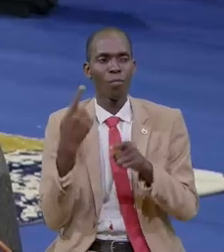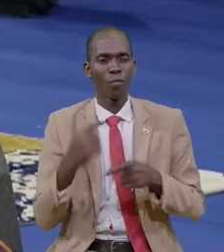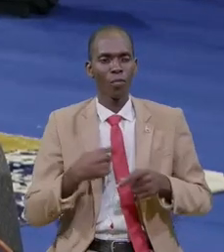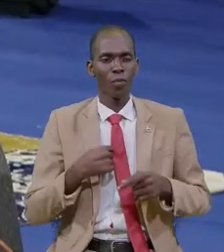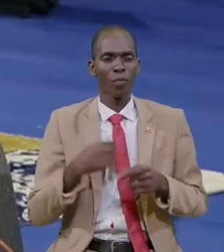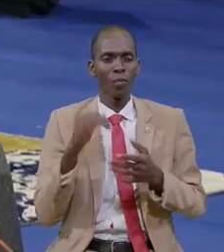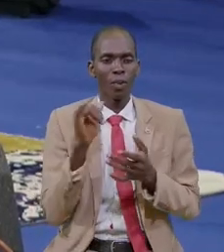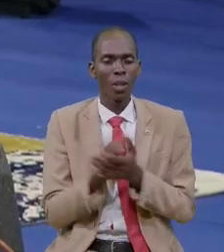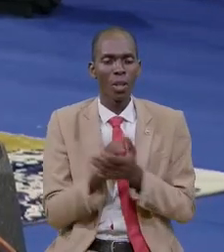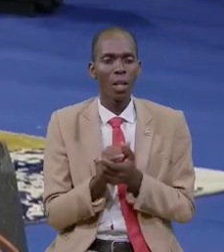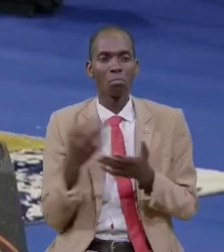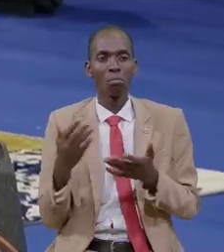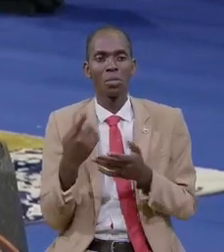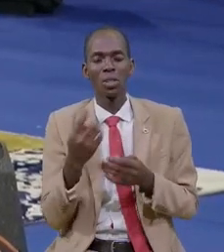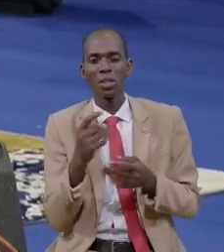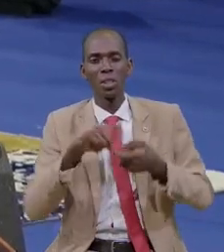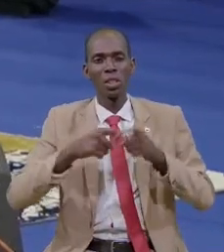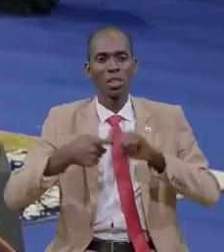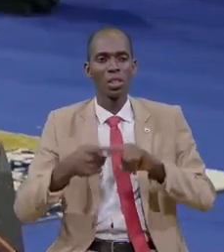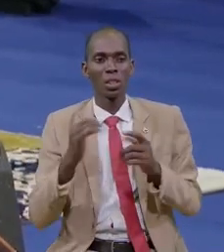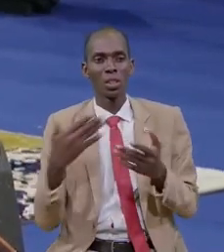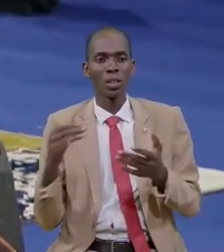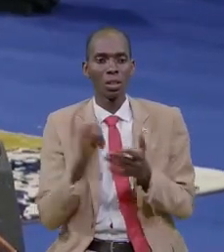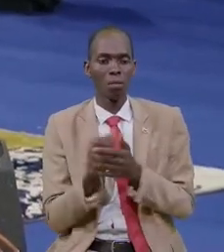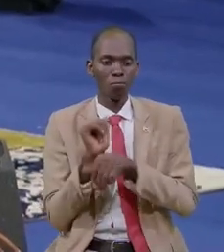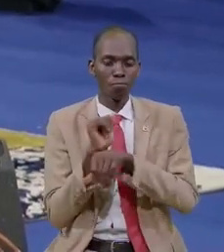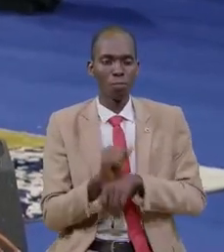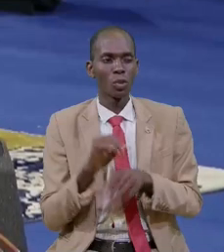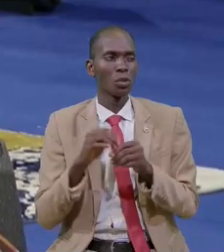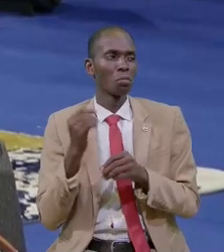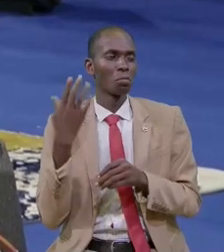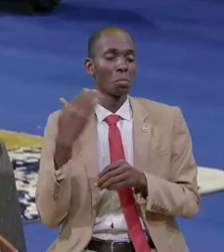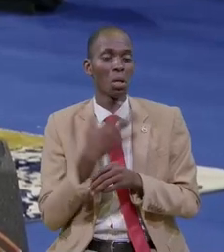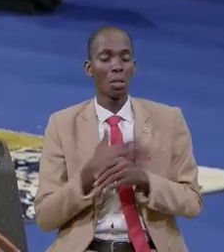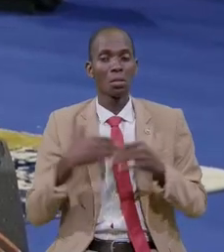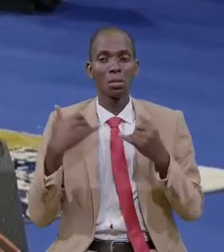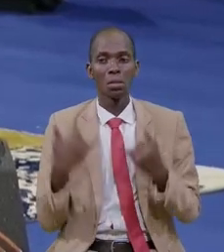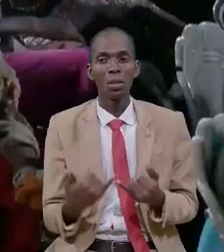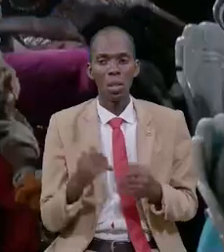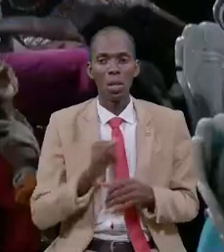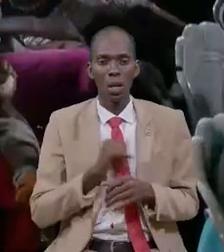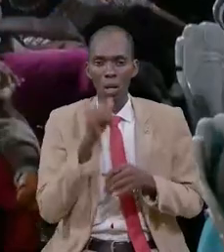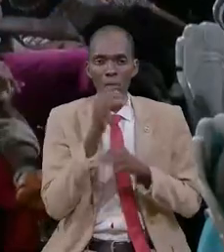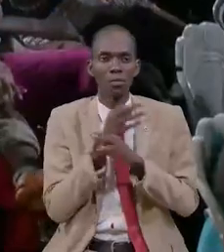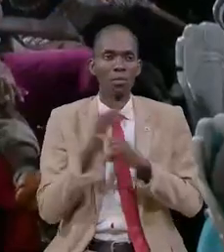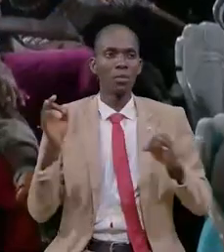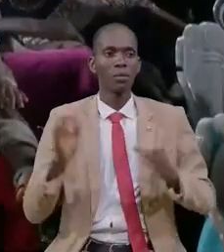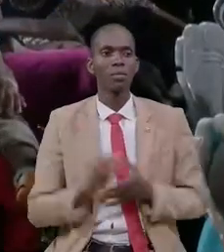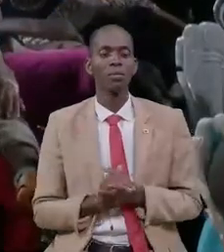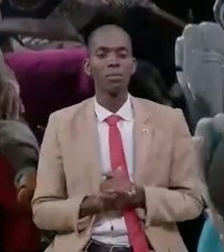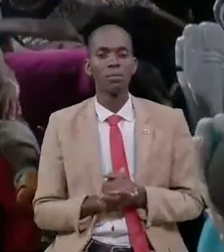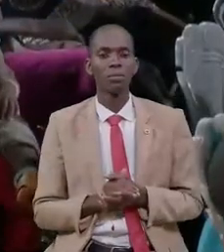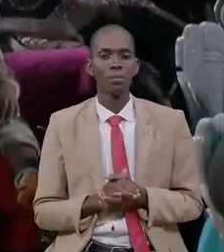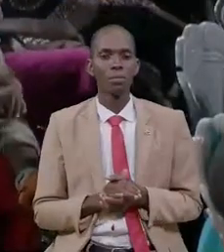les chaînes, les liens, qui t'attachait au passé. Et maintenant, je suis libre. Il